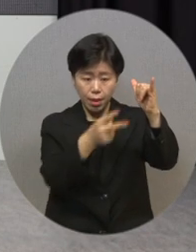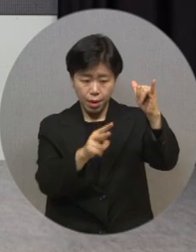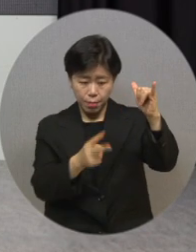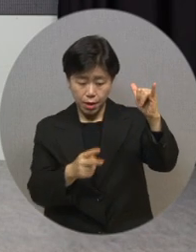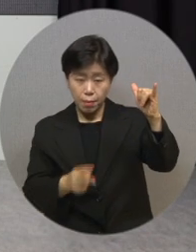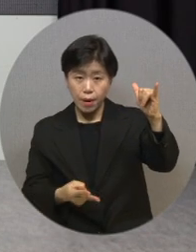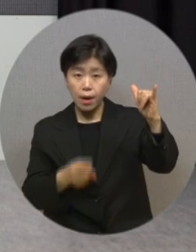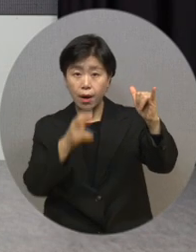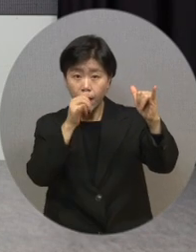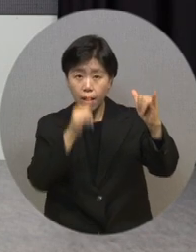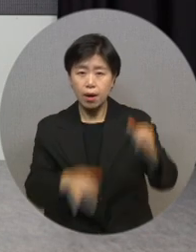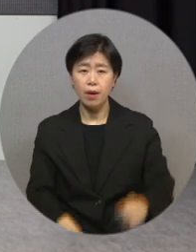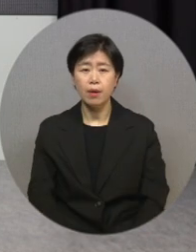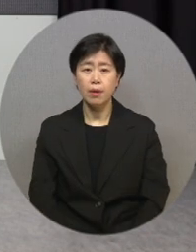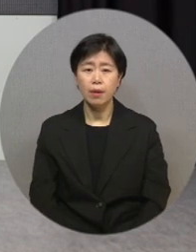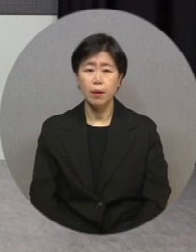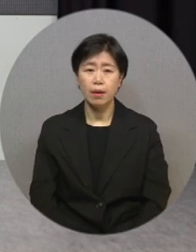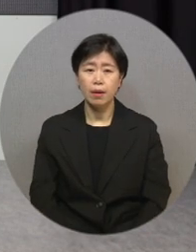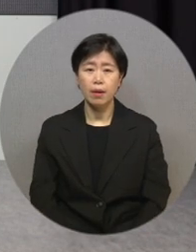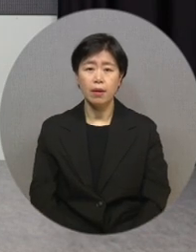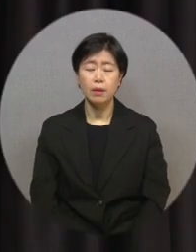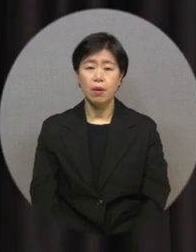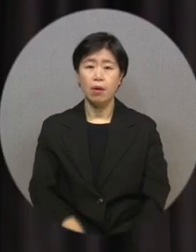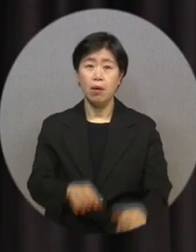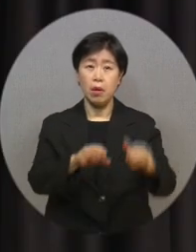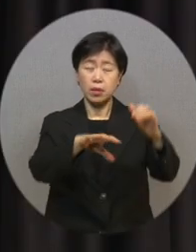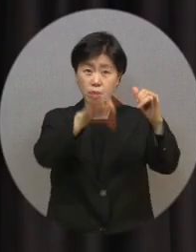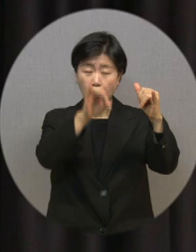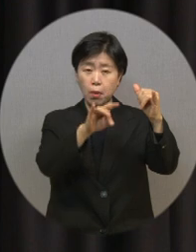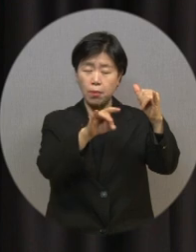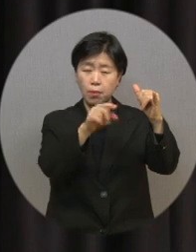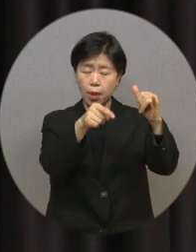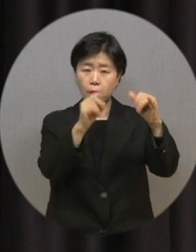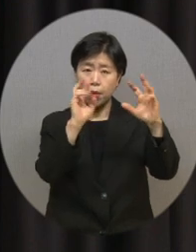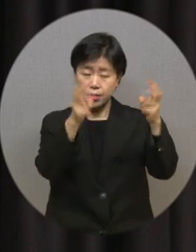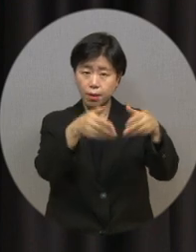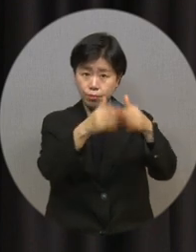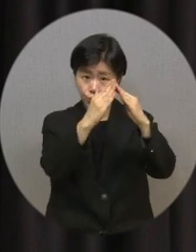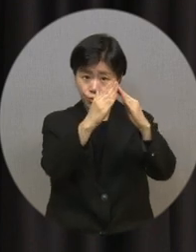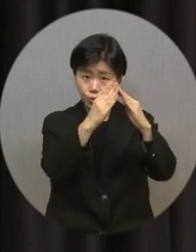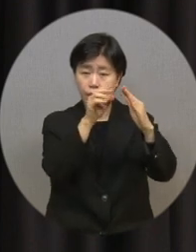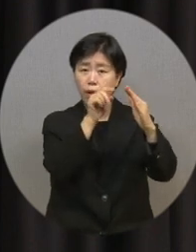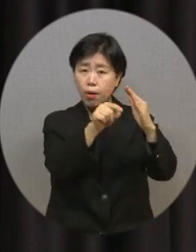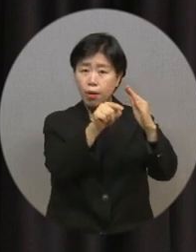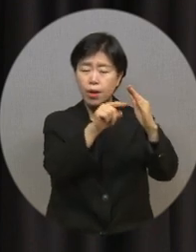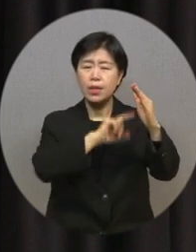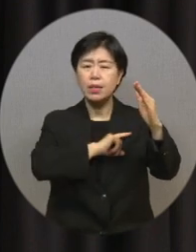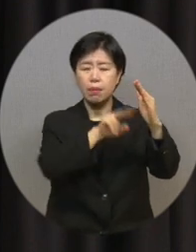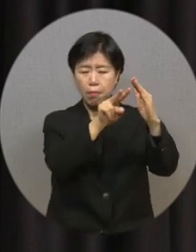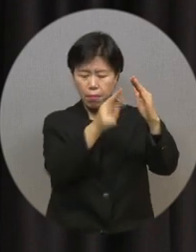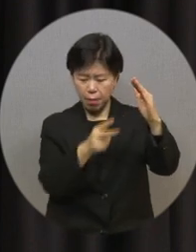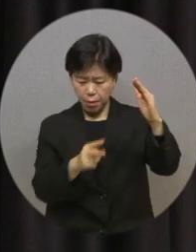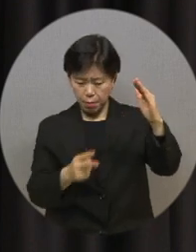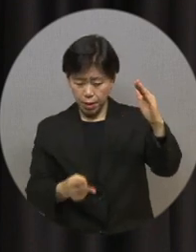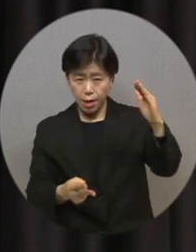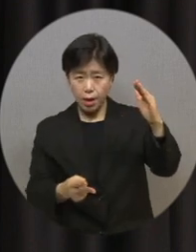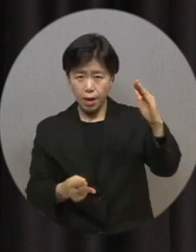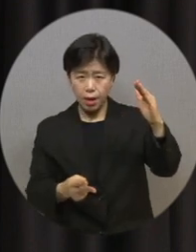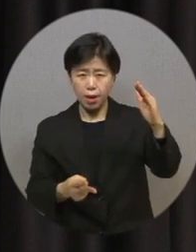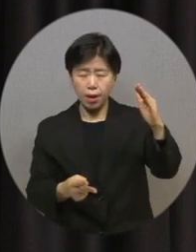안 되고 초기 초기부터네 설립이 되어 있었고 그게 이제 세 번에 명칭 변경 그다음에 기능 강화